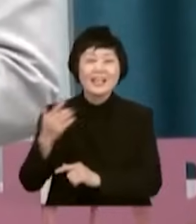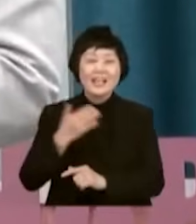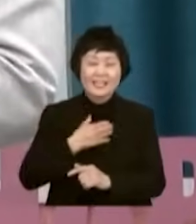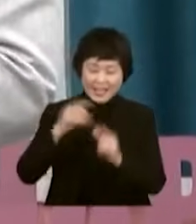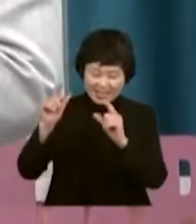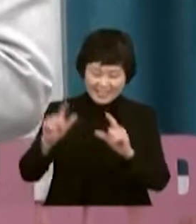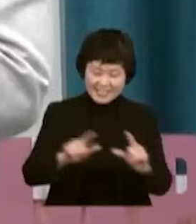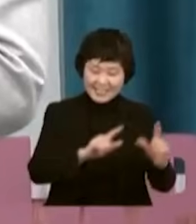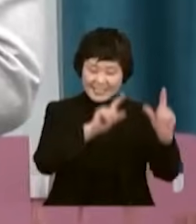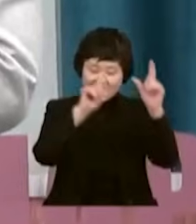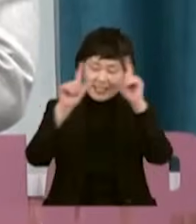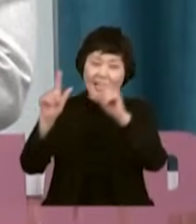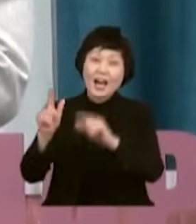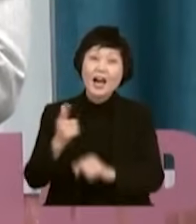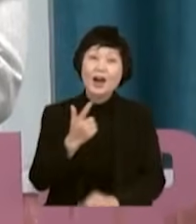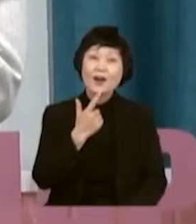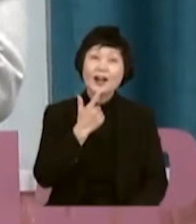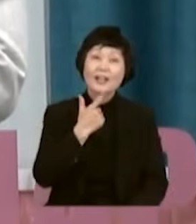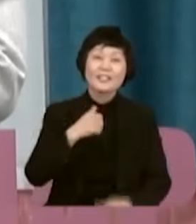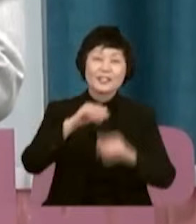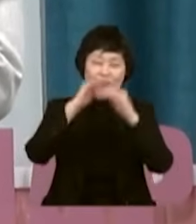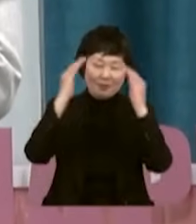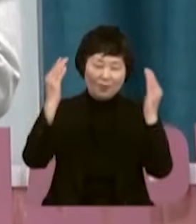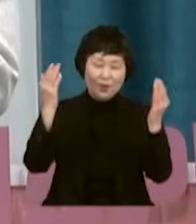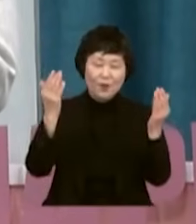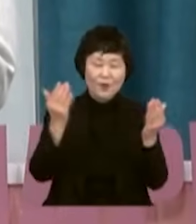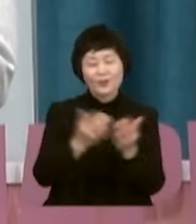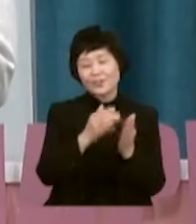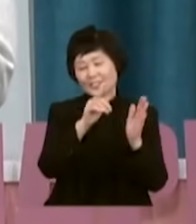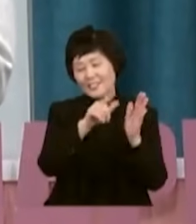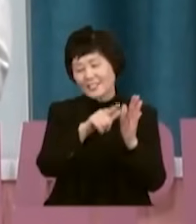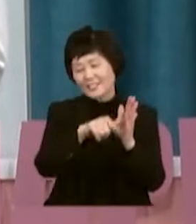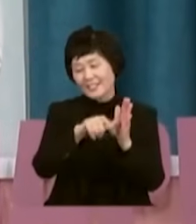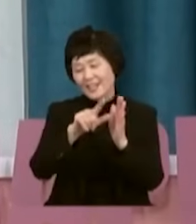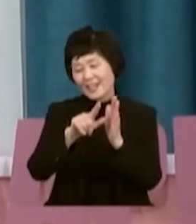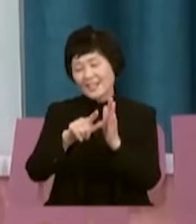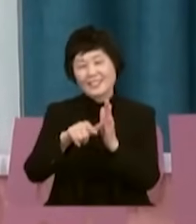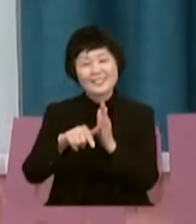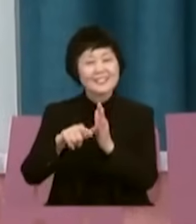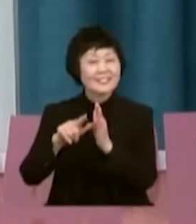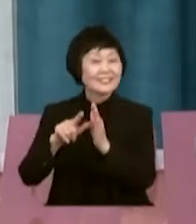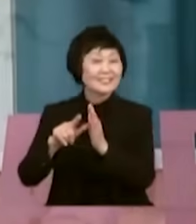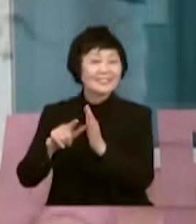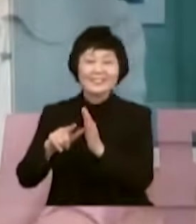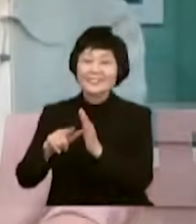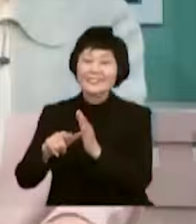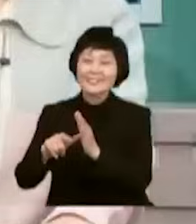내가 지나왔던 모든 시간이